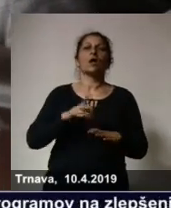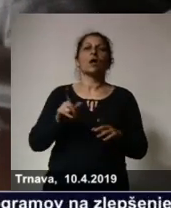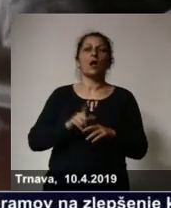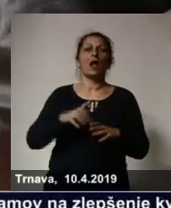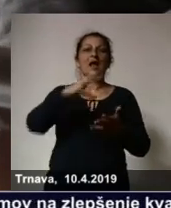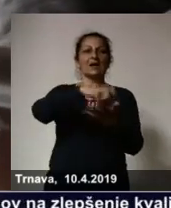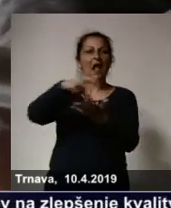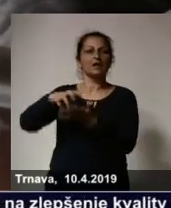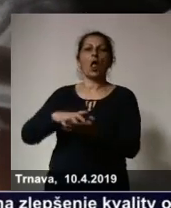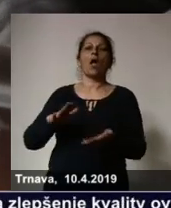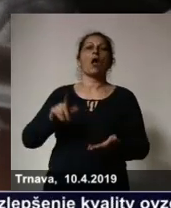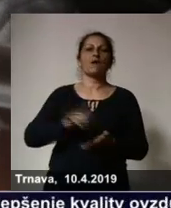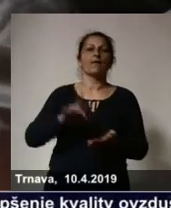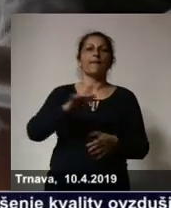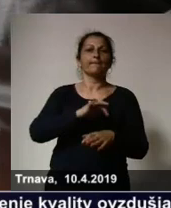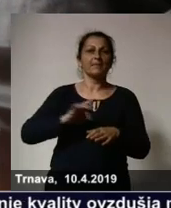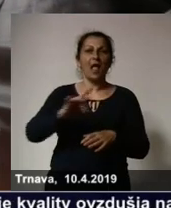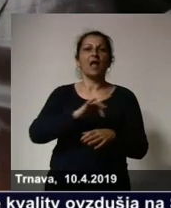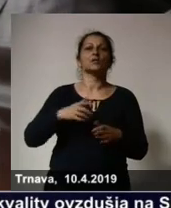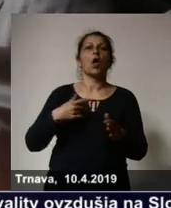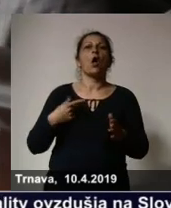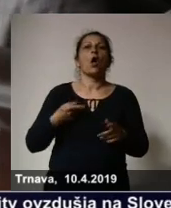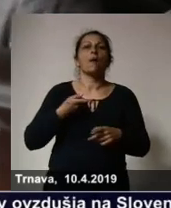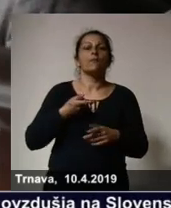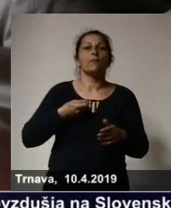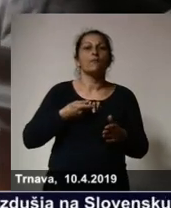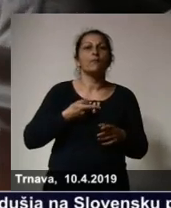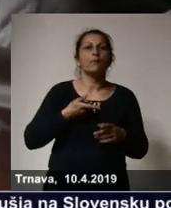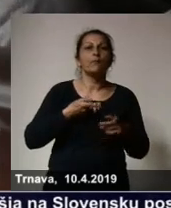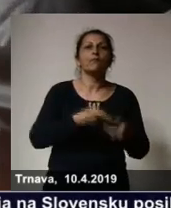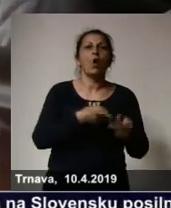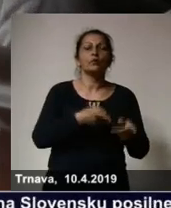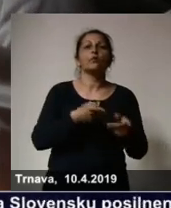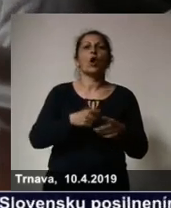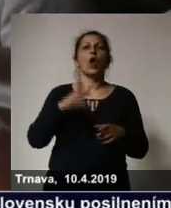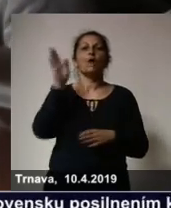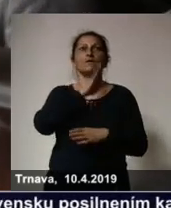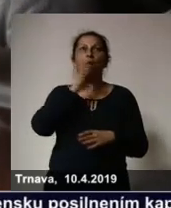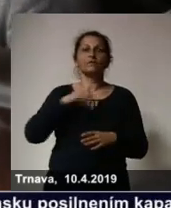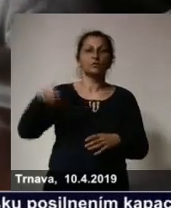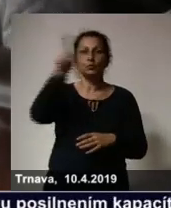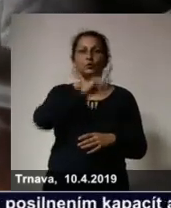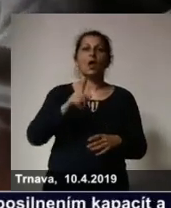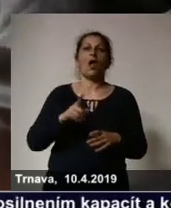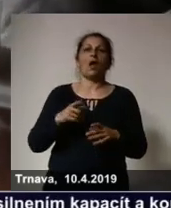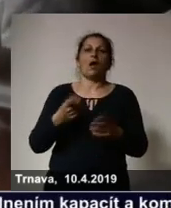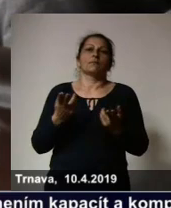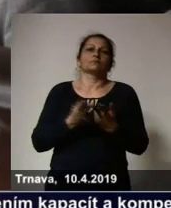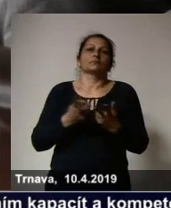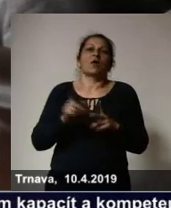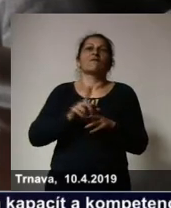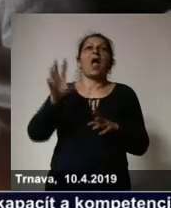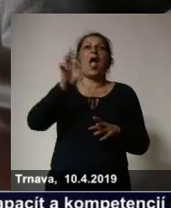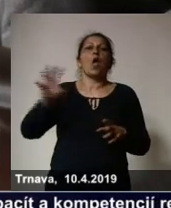regionálnych a miestnych orgánov a podpora opatrení v oblasti kvality ovzdušia. Znie to veľmi európsky, názov to